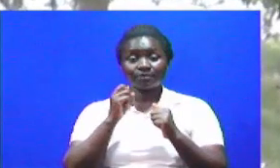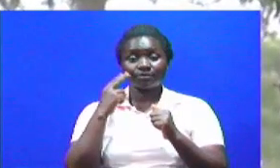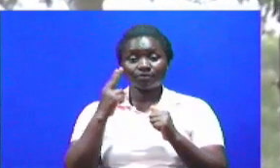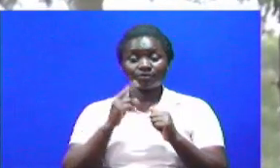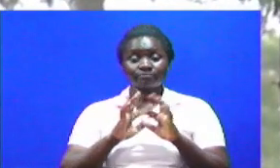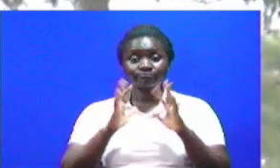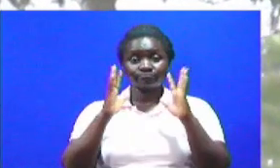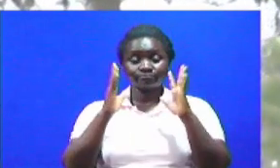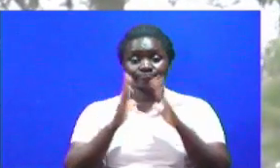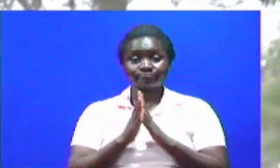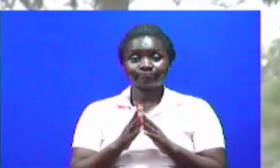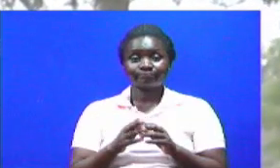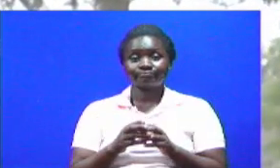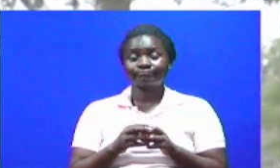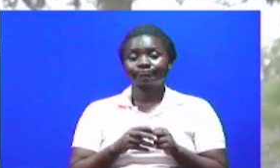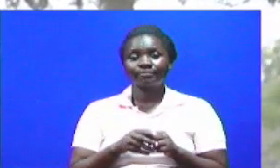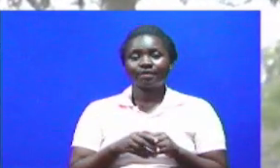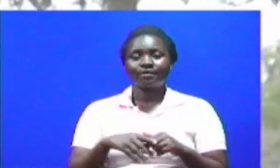English gave us